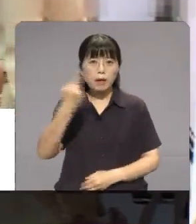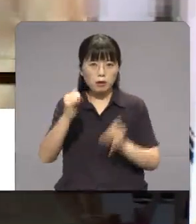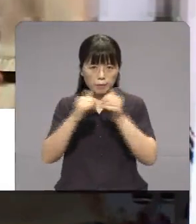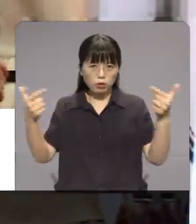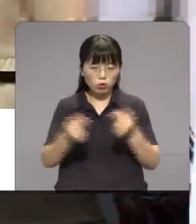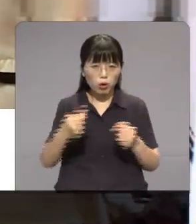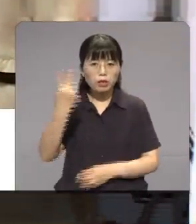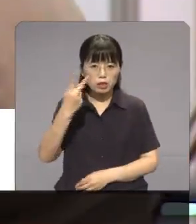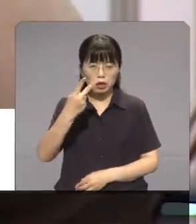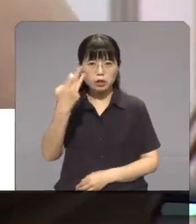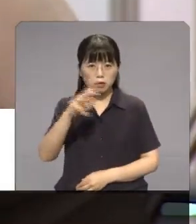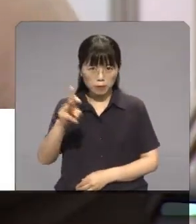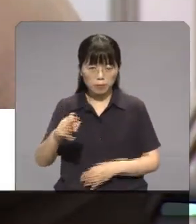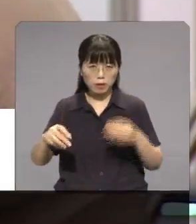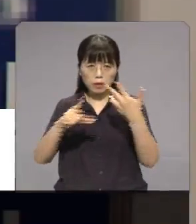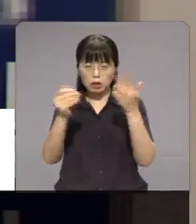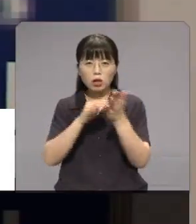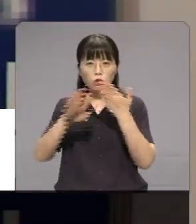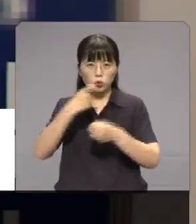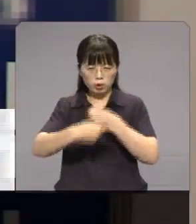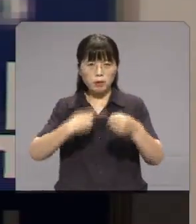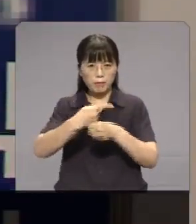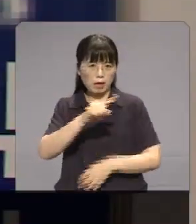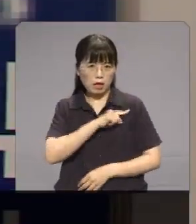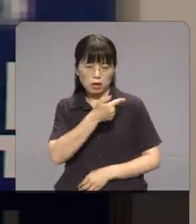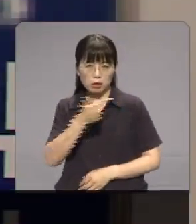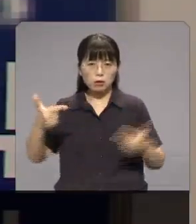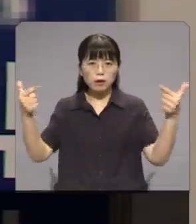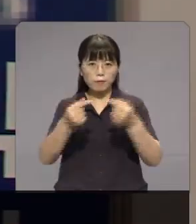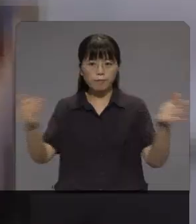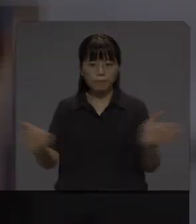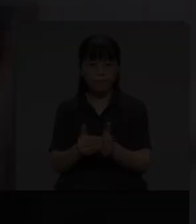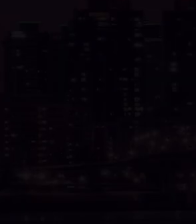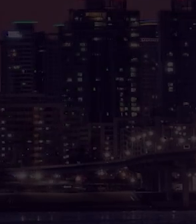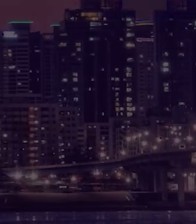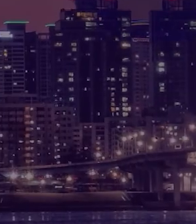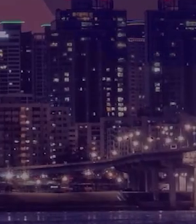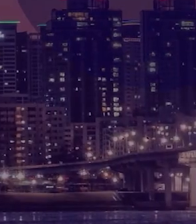줄어 2013년 7월 이후 11년 만에 가장 큰 폭으로 감소했습니다.